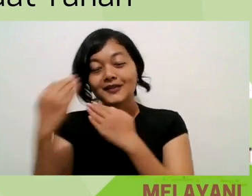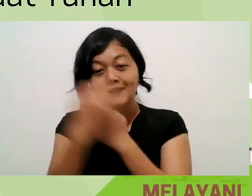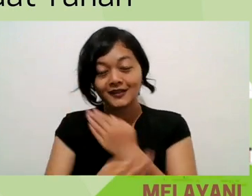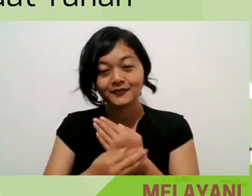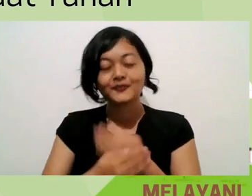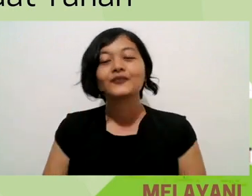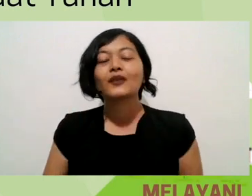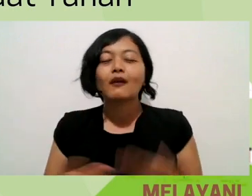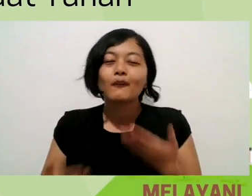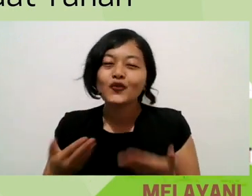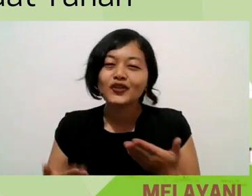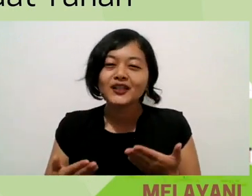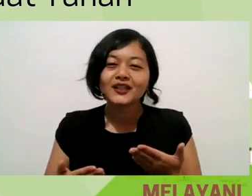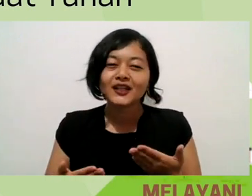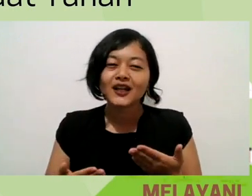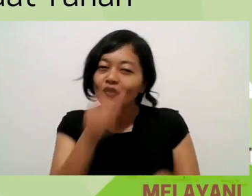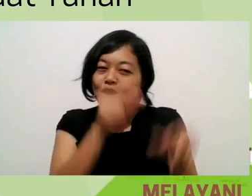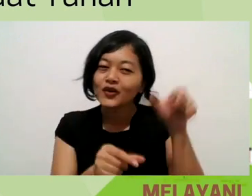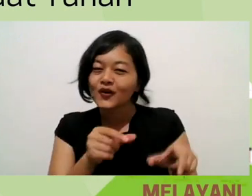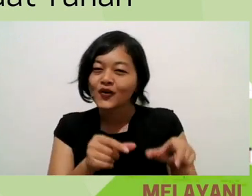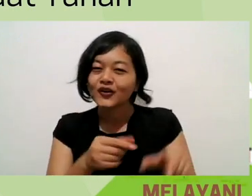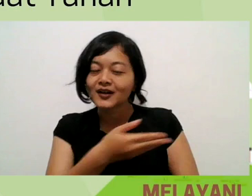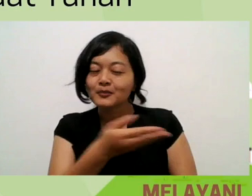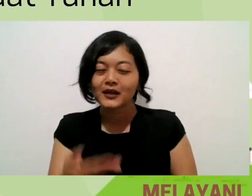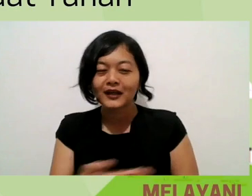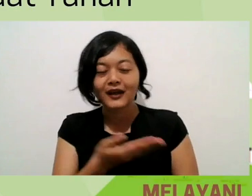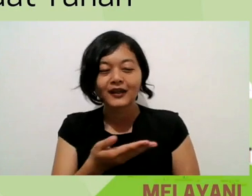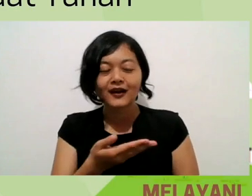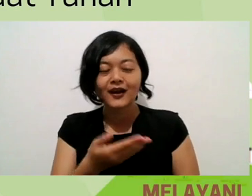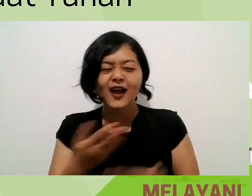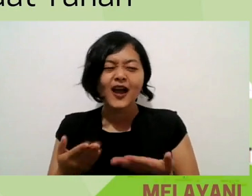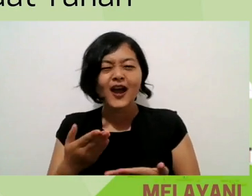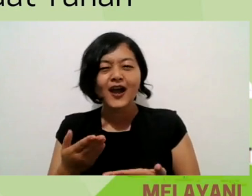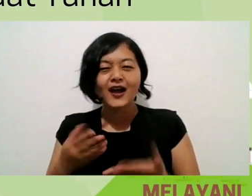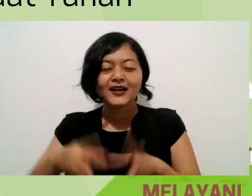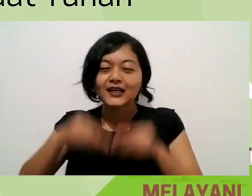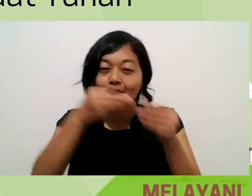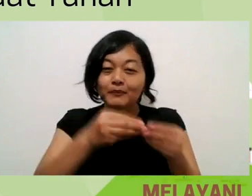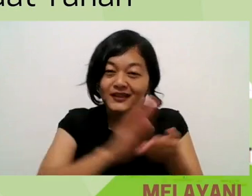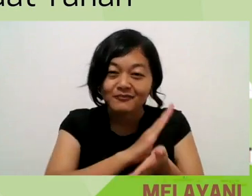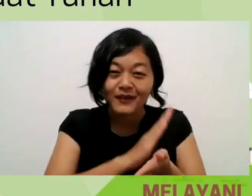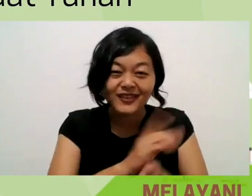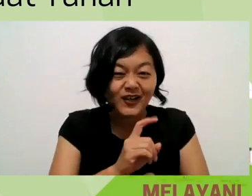kehidupan mereka karena mereka telah terbiasa dengan merasa cukup